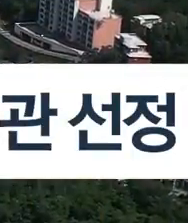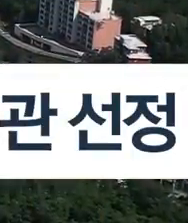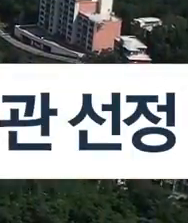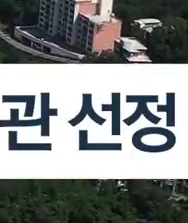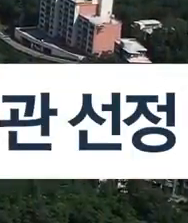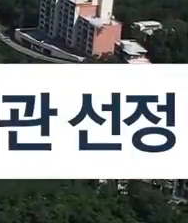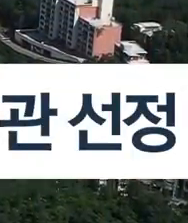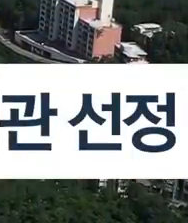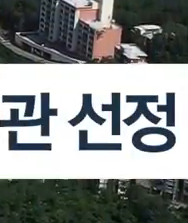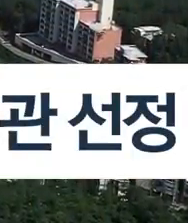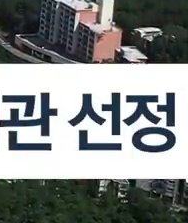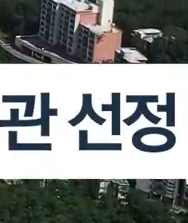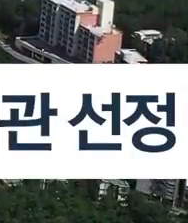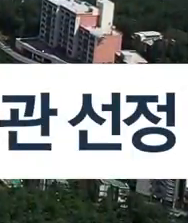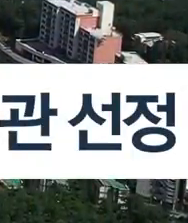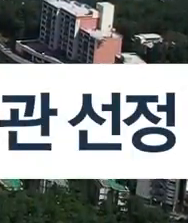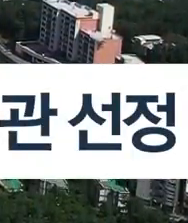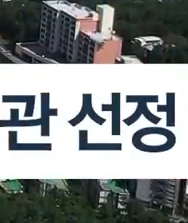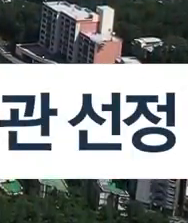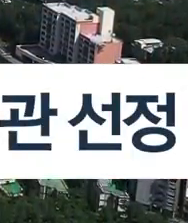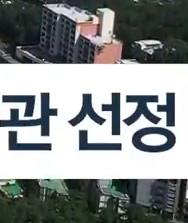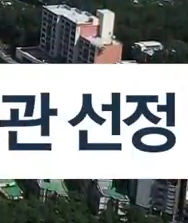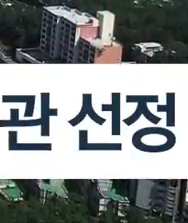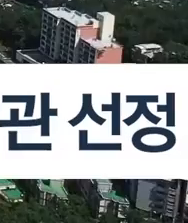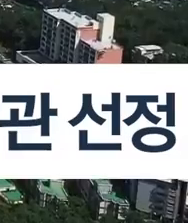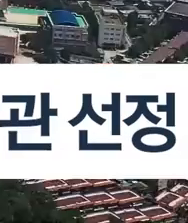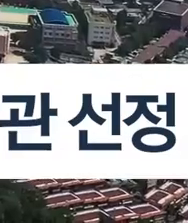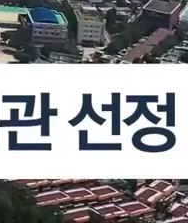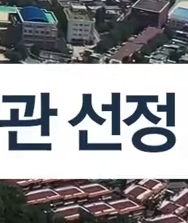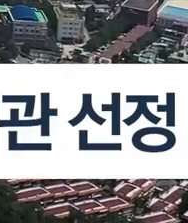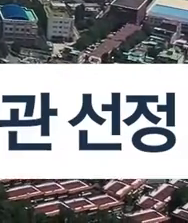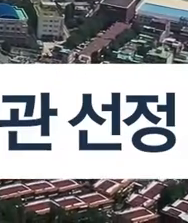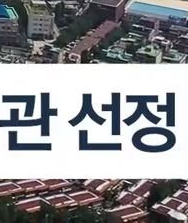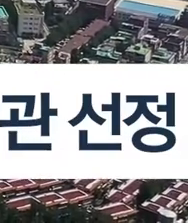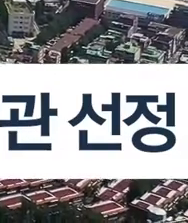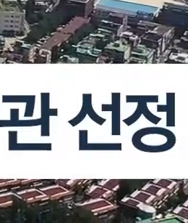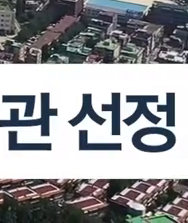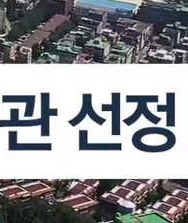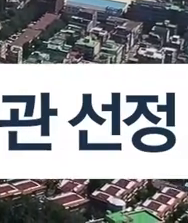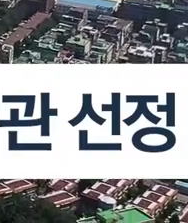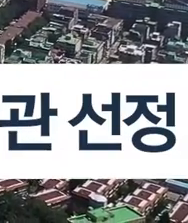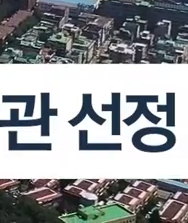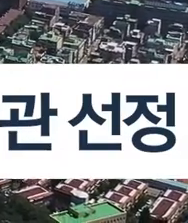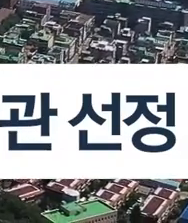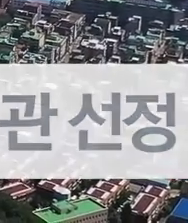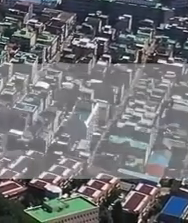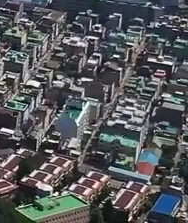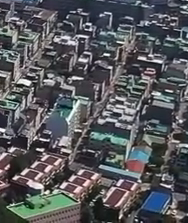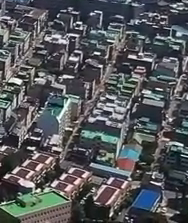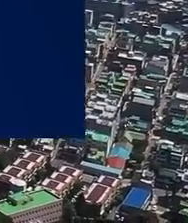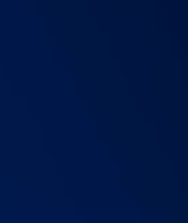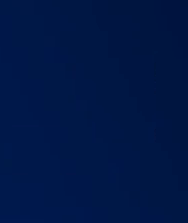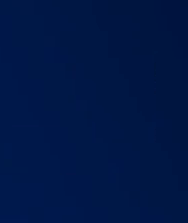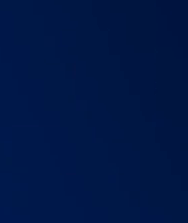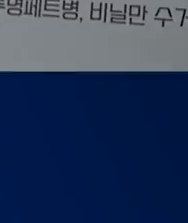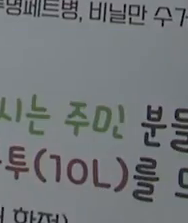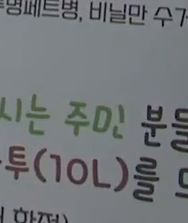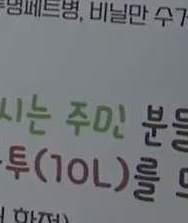강서구가 2022 토지지적관리 업무평가에서 3년 연속 최우수 기관에 선정됐습니다.